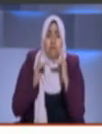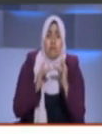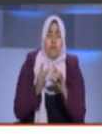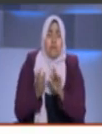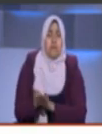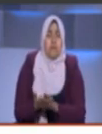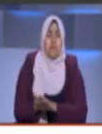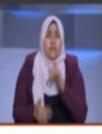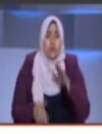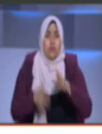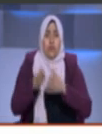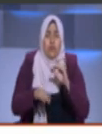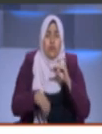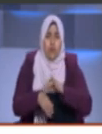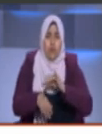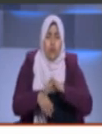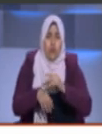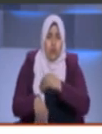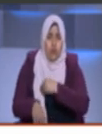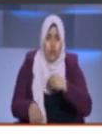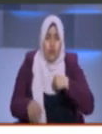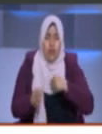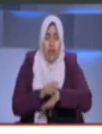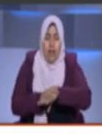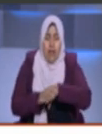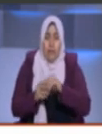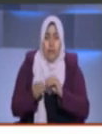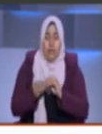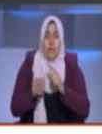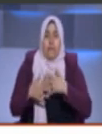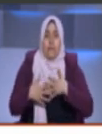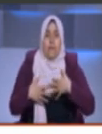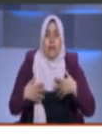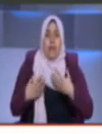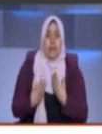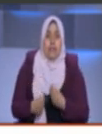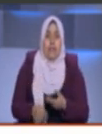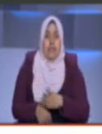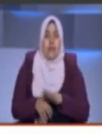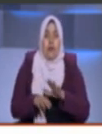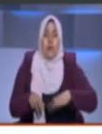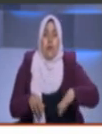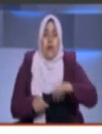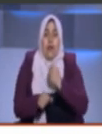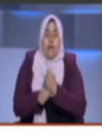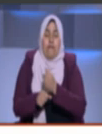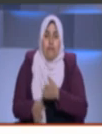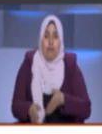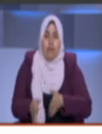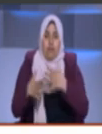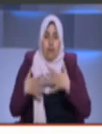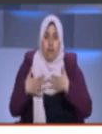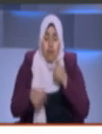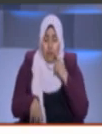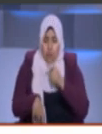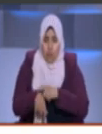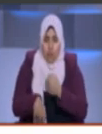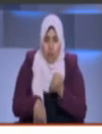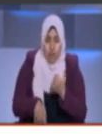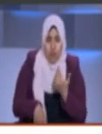إلى المستشفيات أحدث نوع من أنواع الارتياحية النفسية للعاملين في قطاع الصحة. ومنذ لحظات كنت